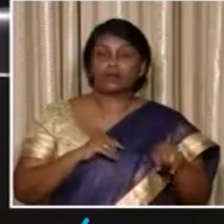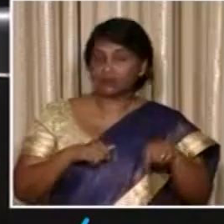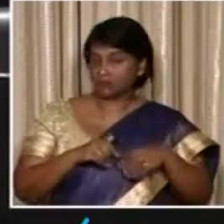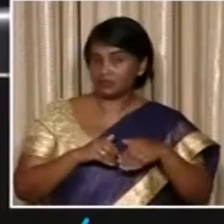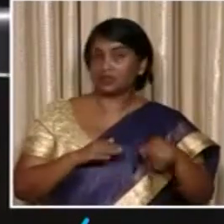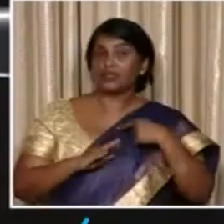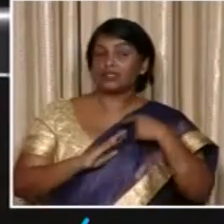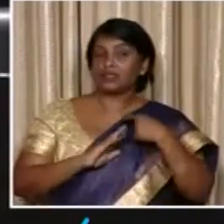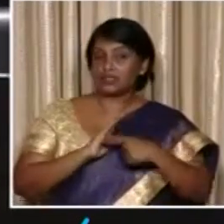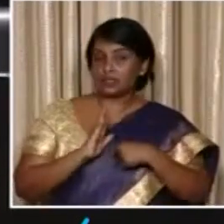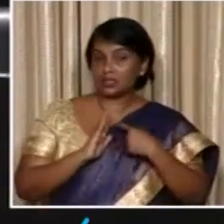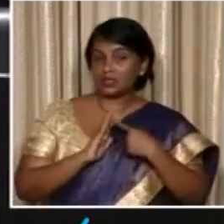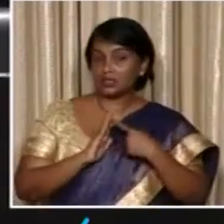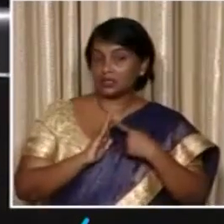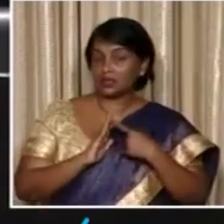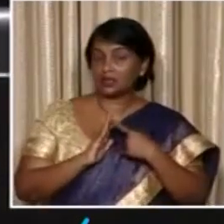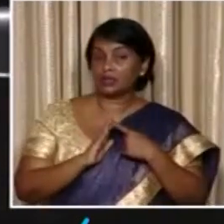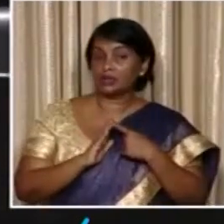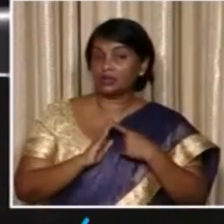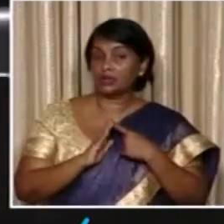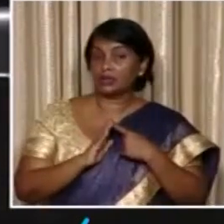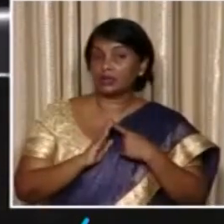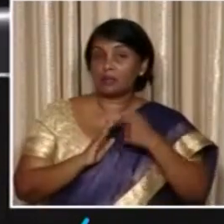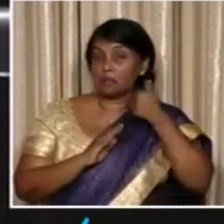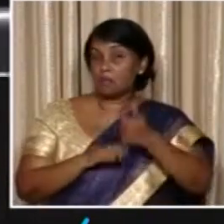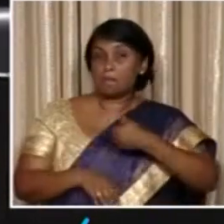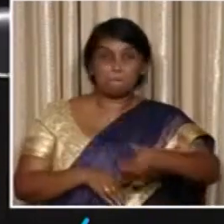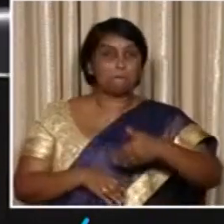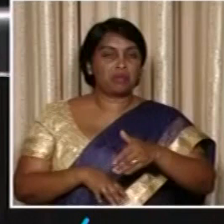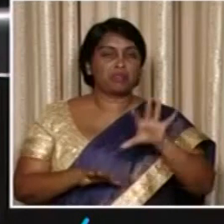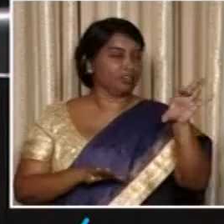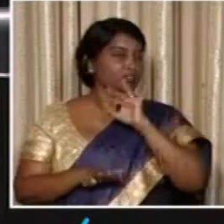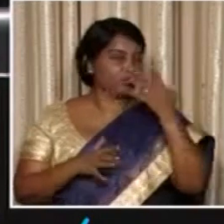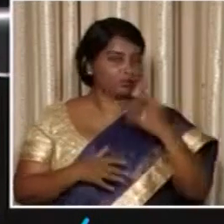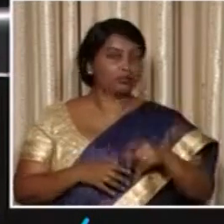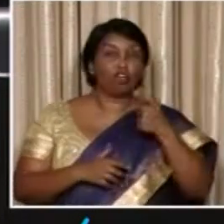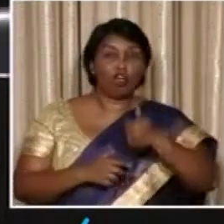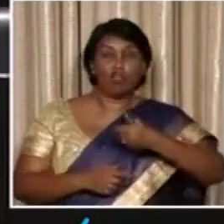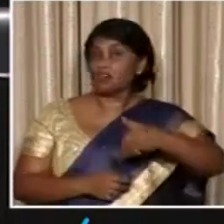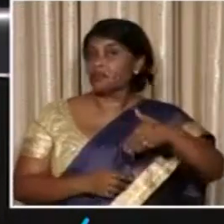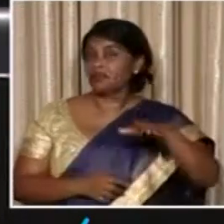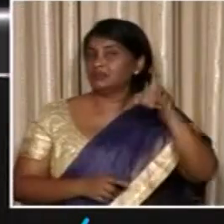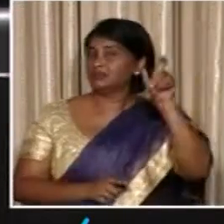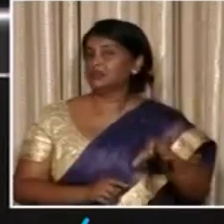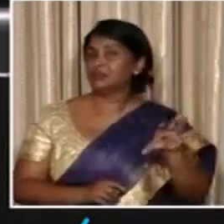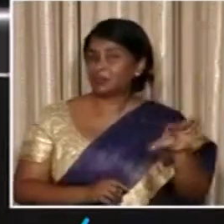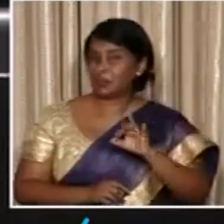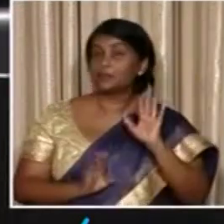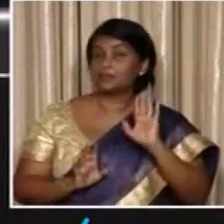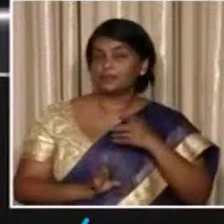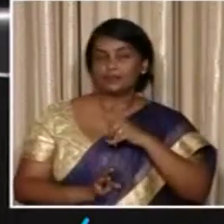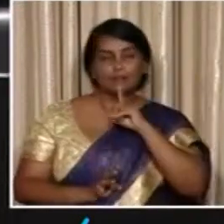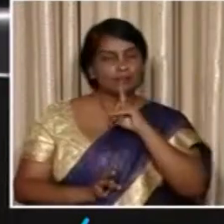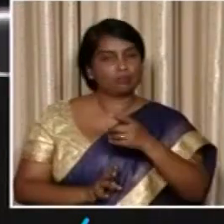මේනකට ශ්‍රී ලංකා බෙස්ට් බැට්ස්මන් බවට පත් වෙලා ඉන්නවා. ඒ කියන්නේ හොඳම පිතිකරුවෙක් බවට පත් වෙලා ඉන්නවා. හැබැයි මට